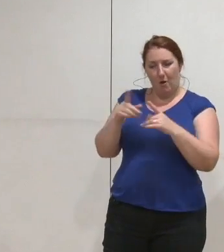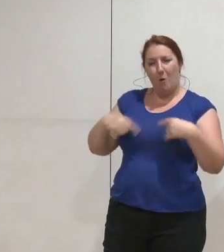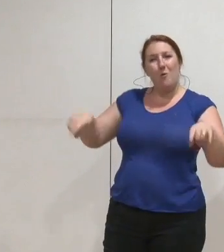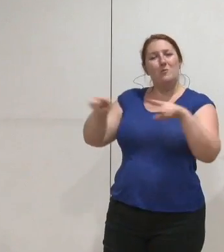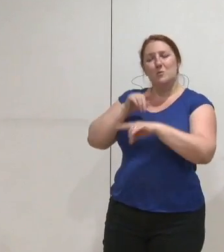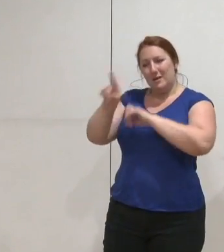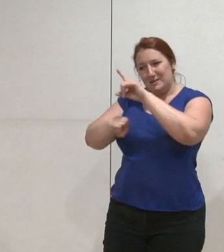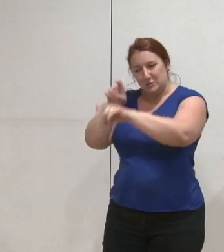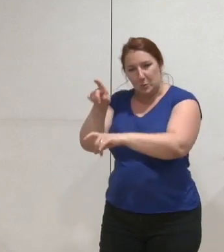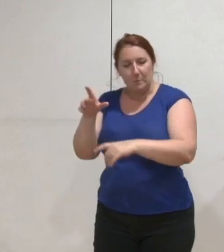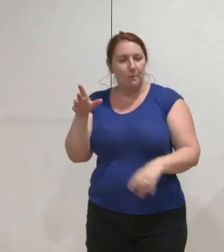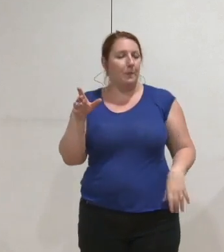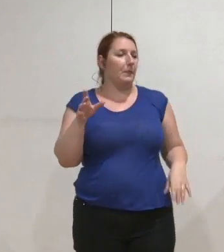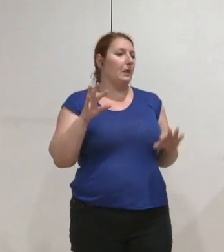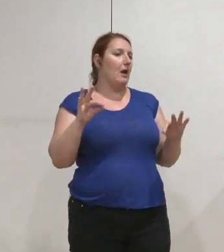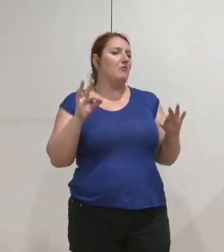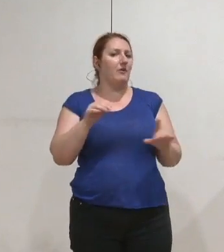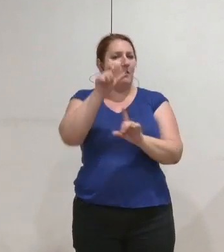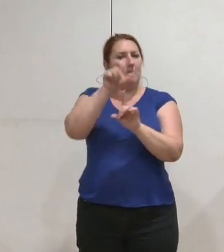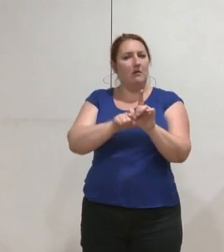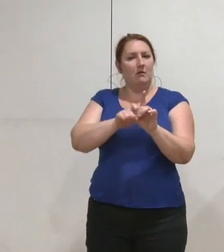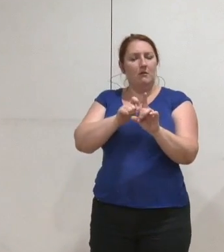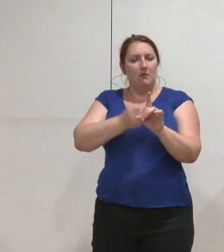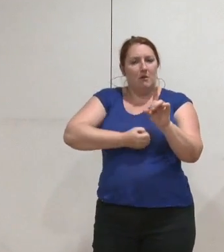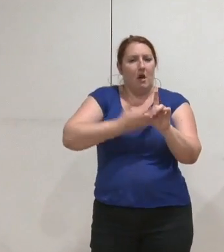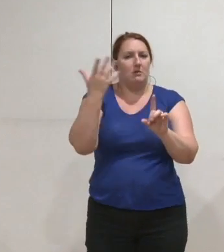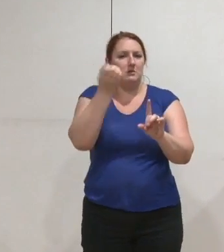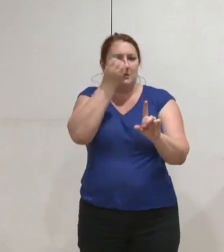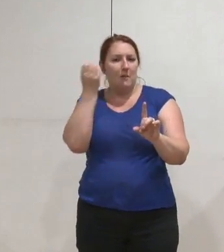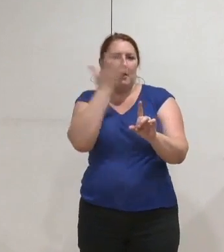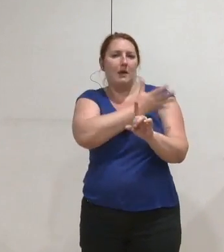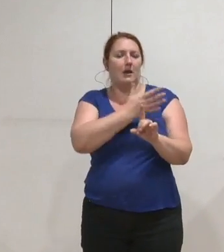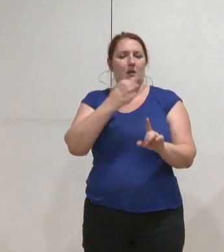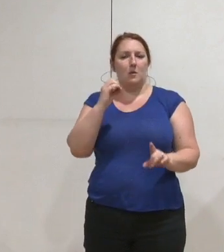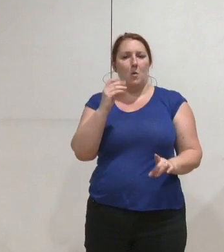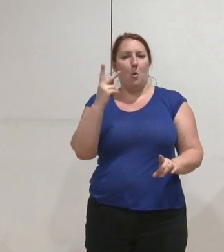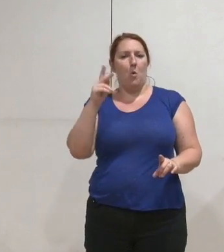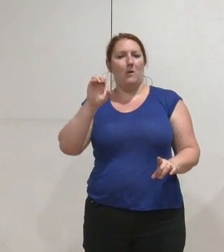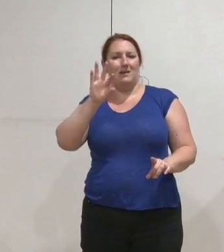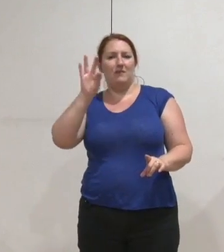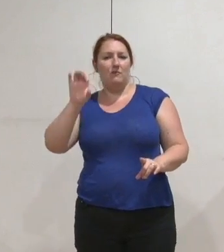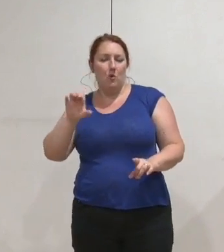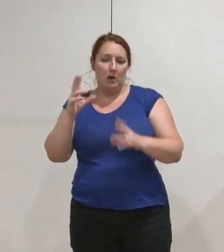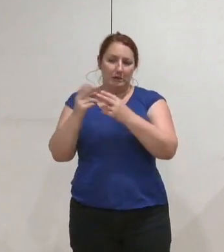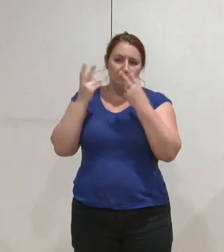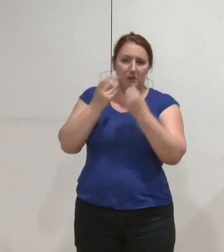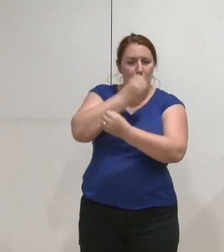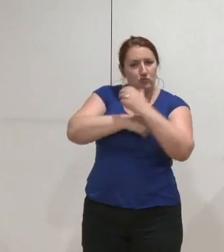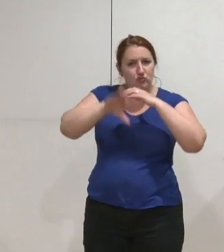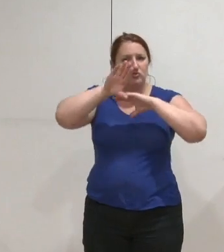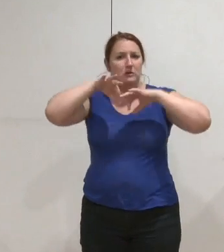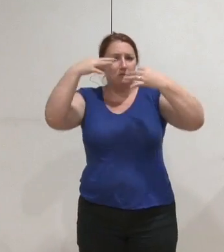questions au sujet de l'artiste américaine kifeu elle nous a expliqué qu'il n'était pas question de recourir à un budget supplémentaire